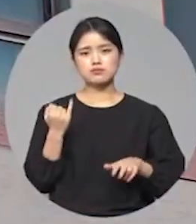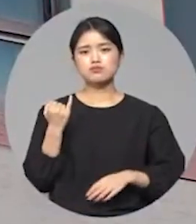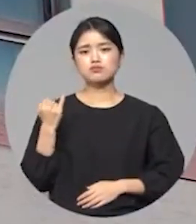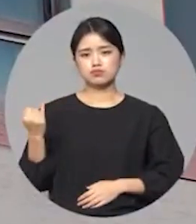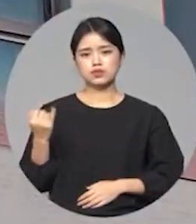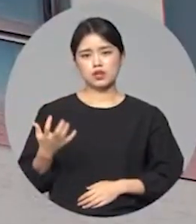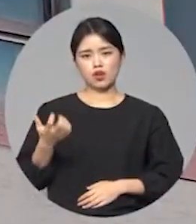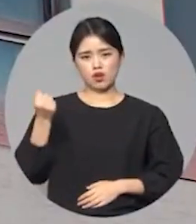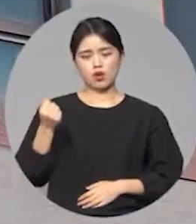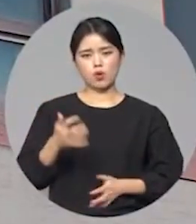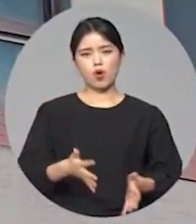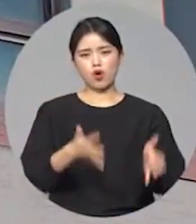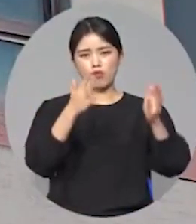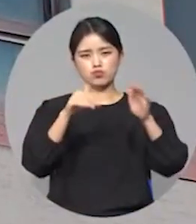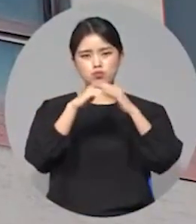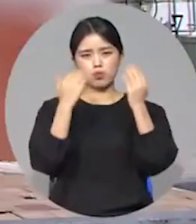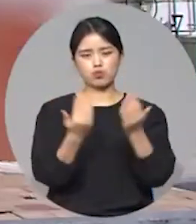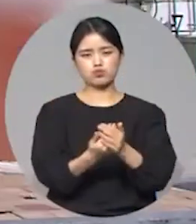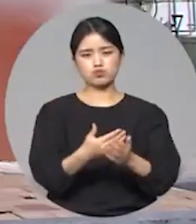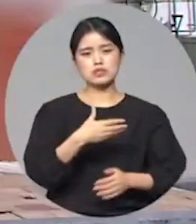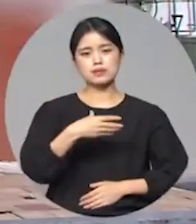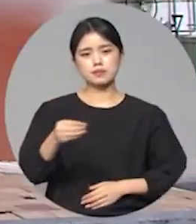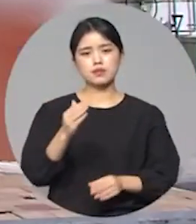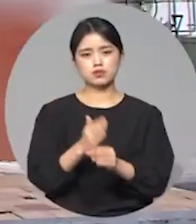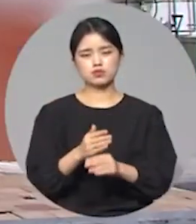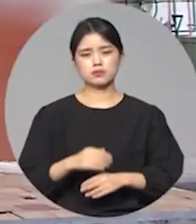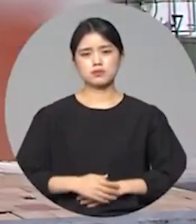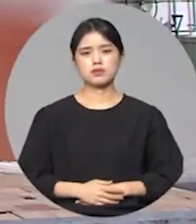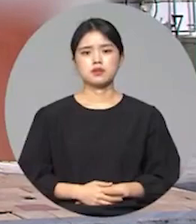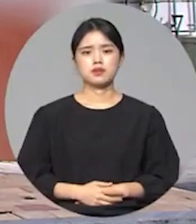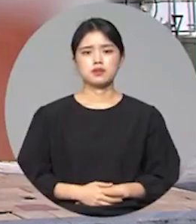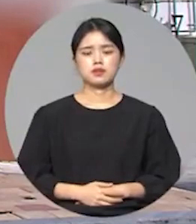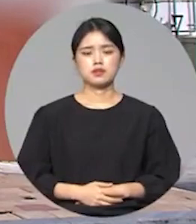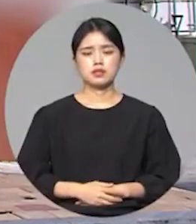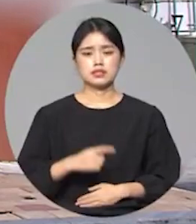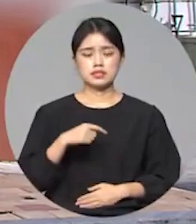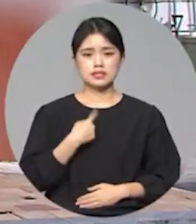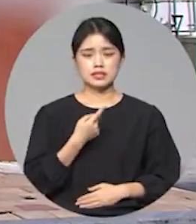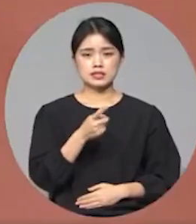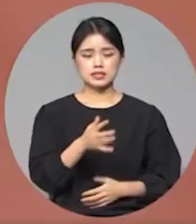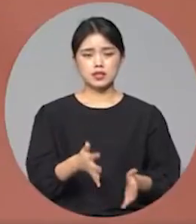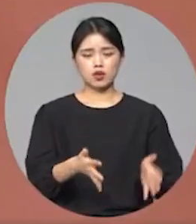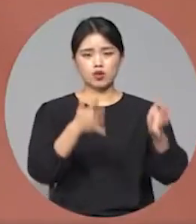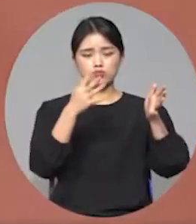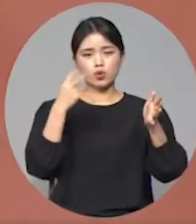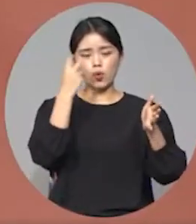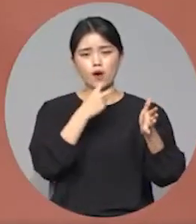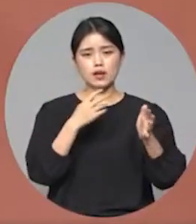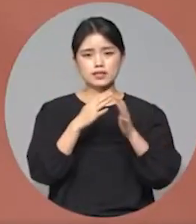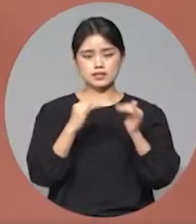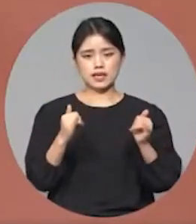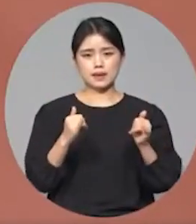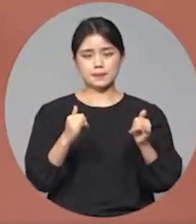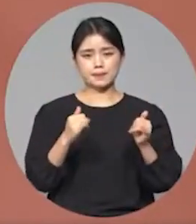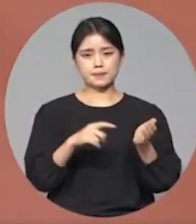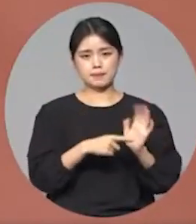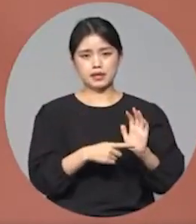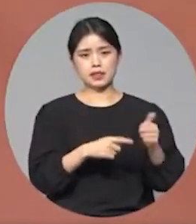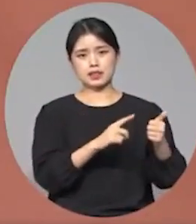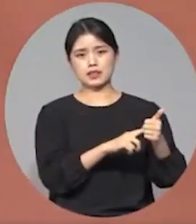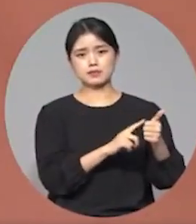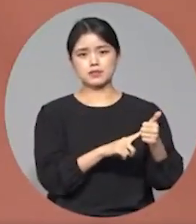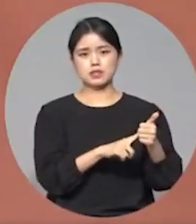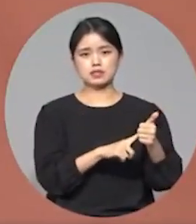소유한 채로 건물 전체를 임대내주고 있습니다. 자신을 이 건물의 관리인이라고 밝힌 한 남성은